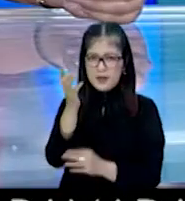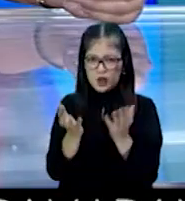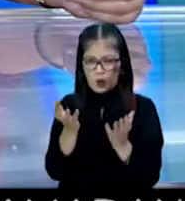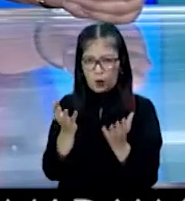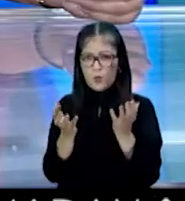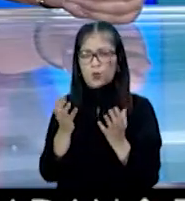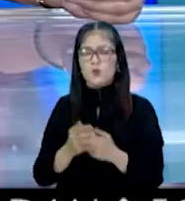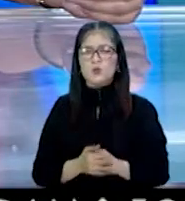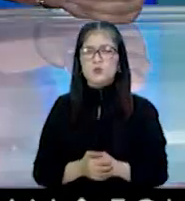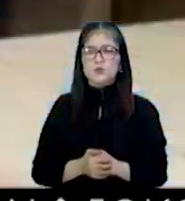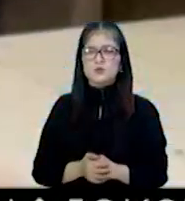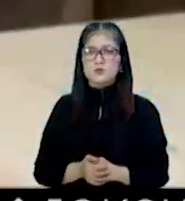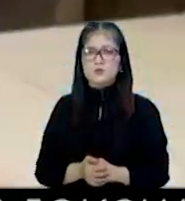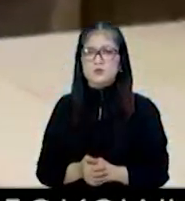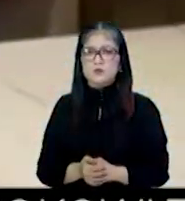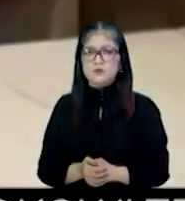kilogram.